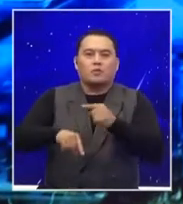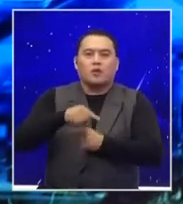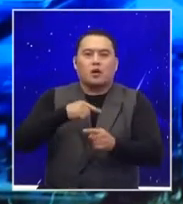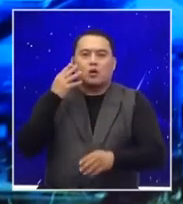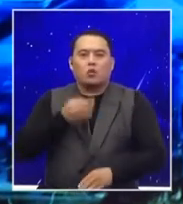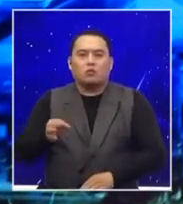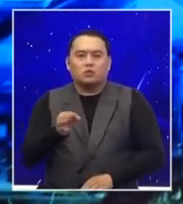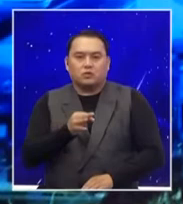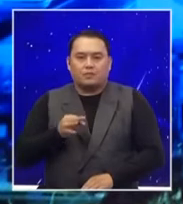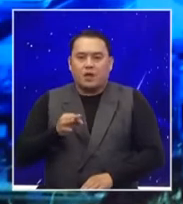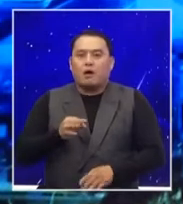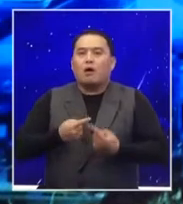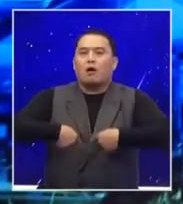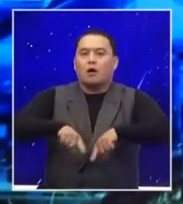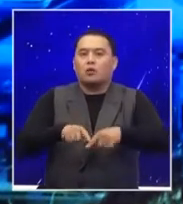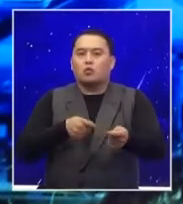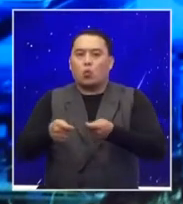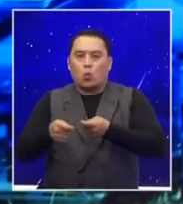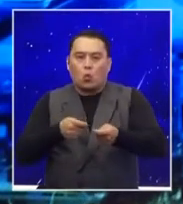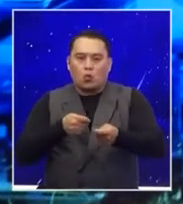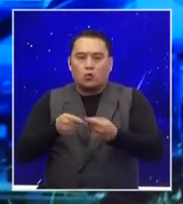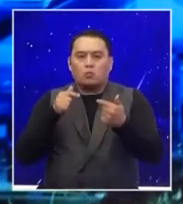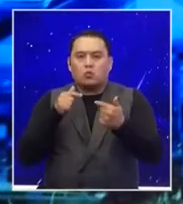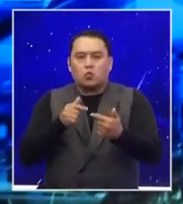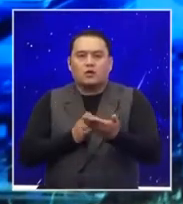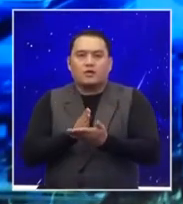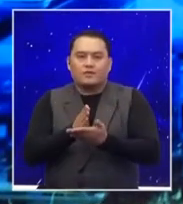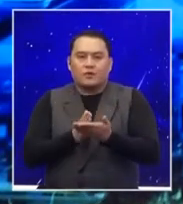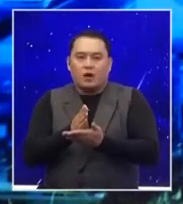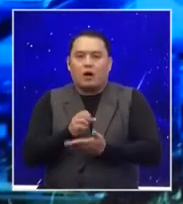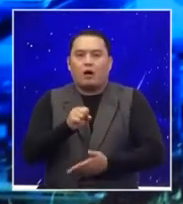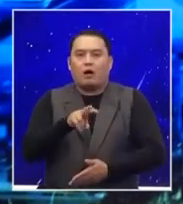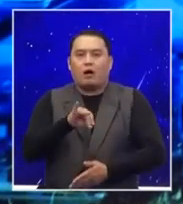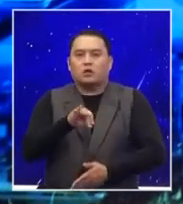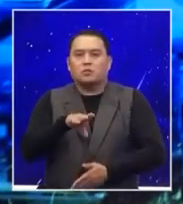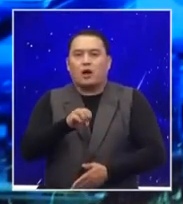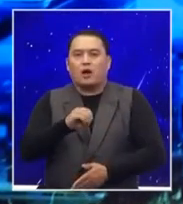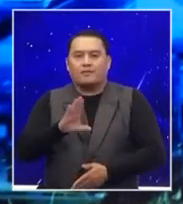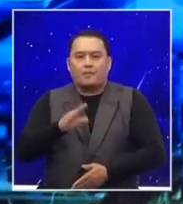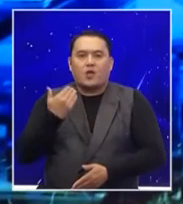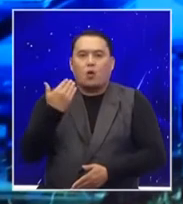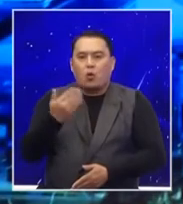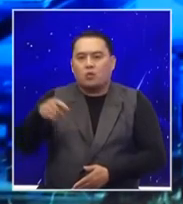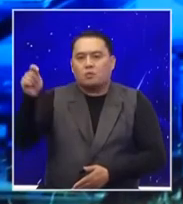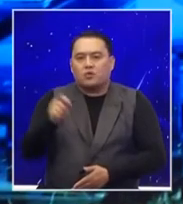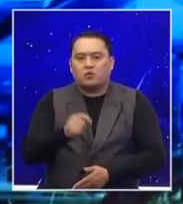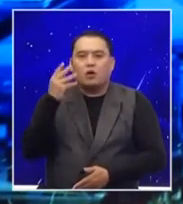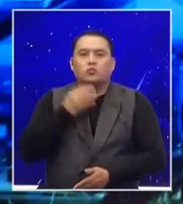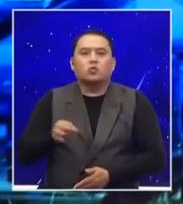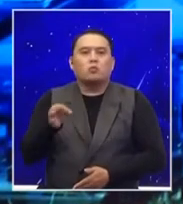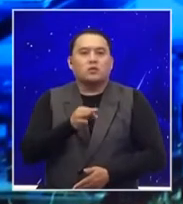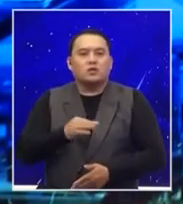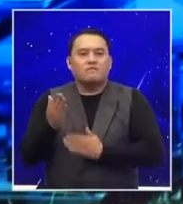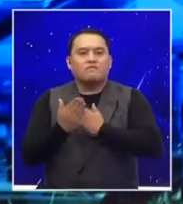предпринимателями Алматинской области. Руководитель агентства по противодействию коррупции Республики Казахстан Алик Шпекпаев, прибывший в Алматинскую